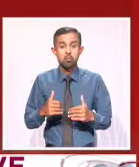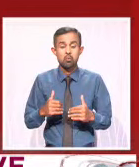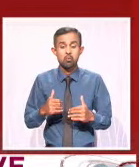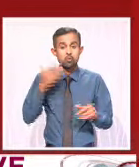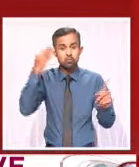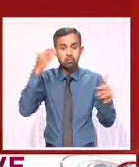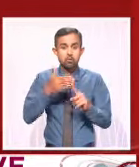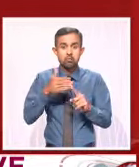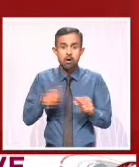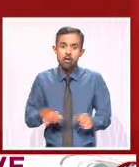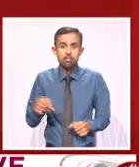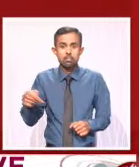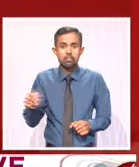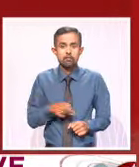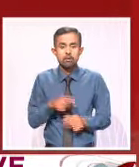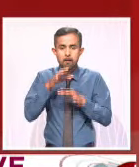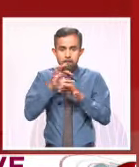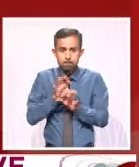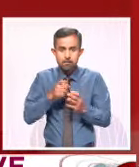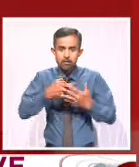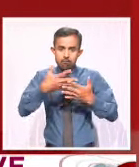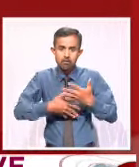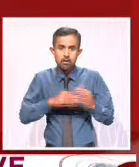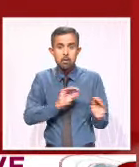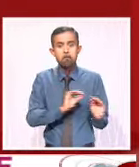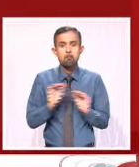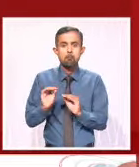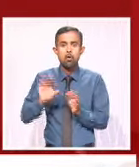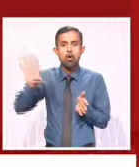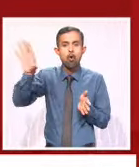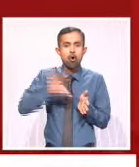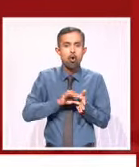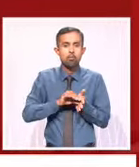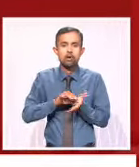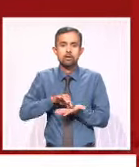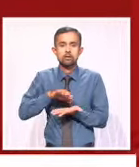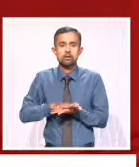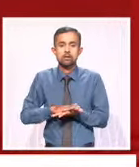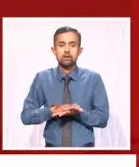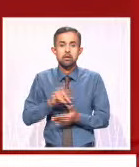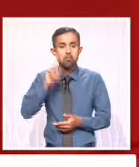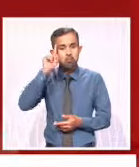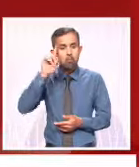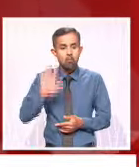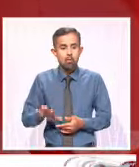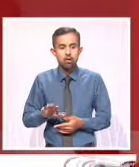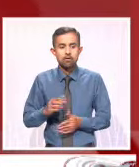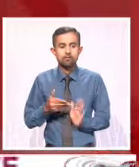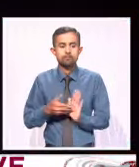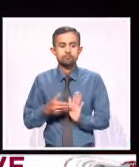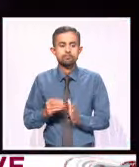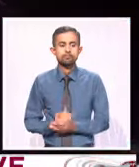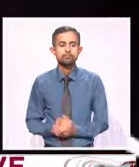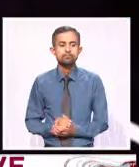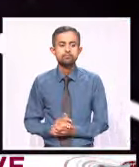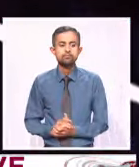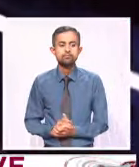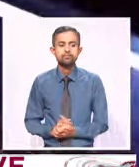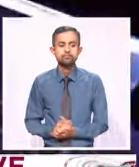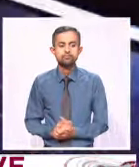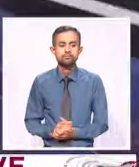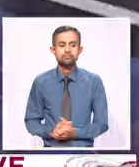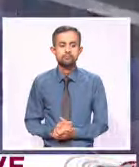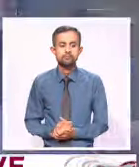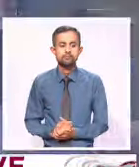ඒ සම්බන්ධව අද දින සිදු කරන ලද පරීක්ෂණ වාර්තාවෙන් පසු ගොඩබෑම් සම්බන්ධයෙන් තීරණයක් ගැනීමට නියමිත බවද නිවේදනයේ දැක්වෙනවා.